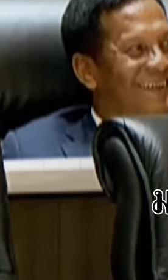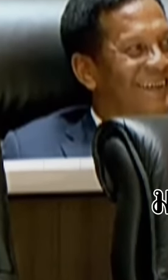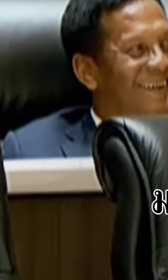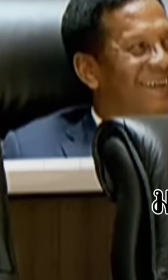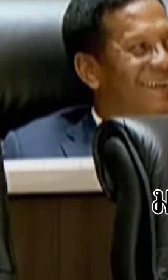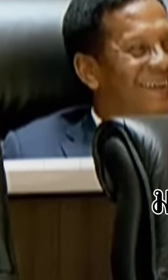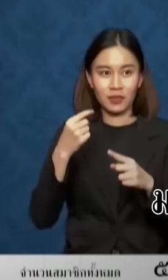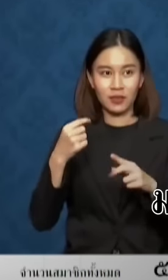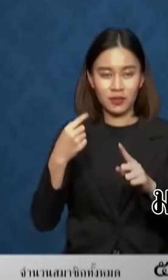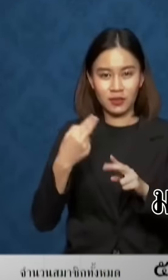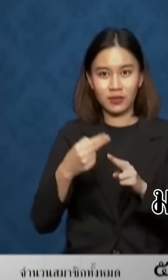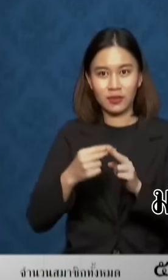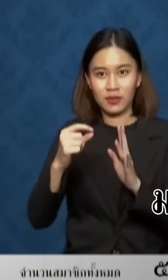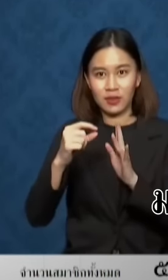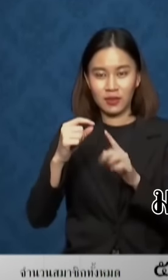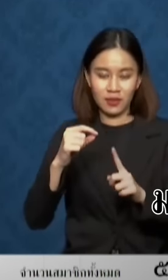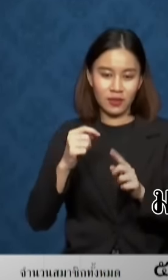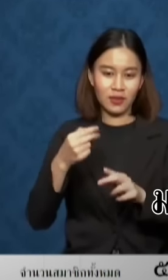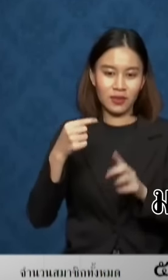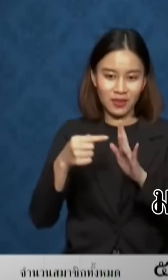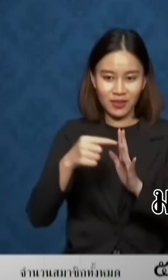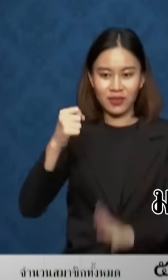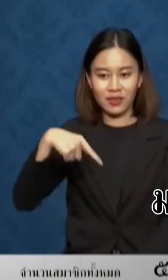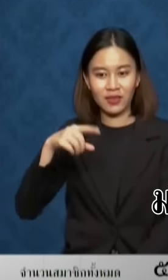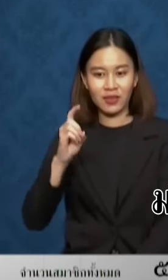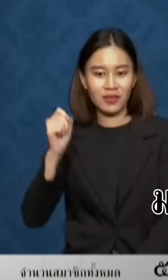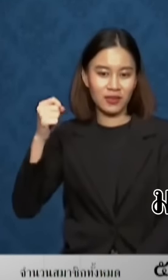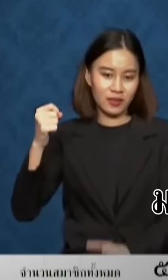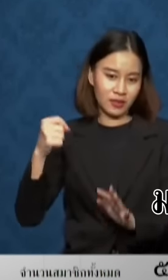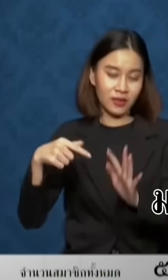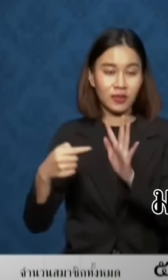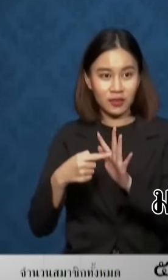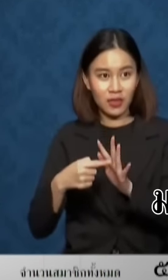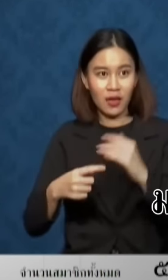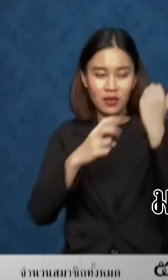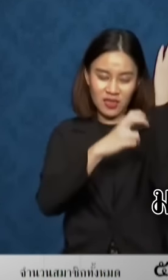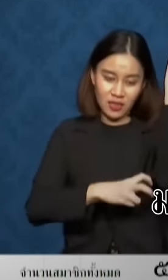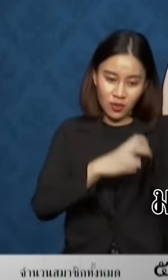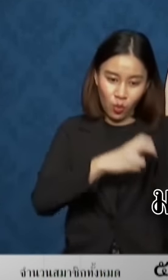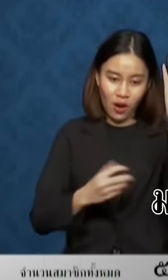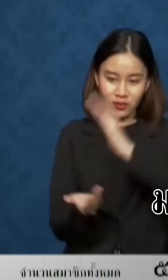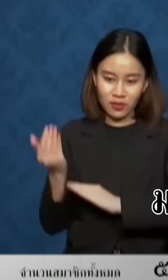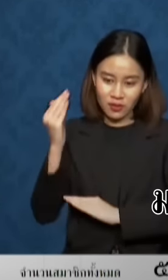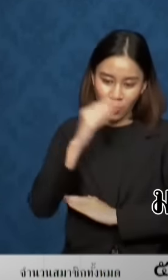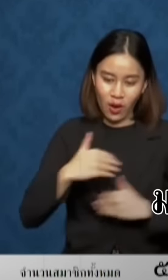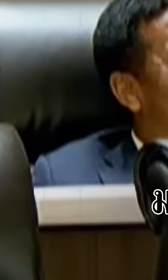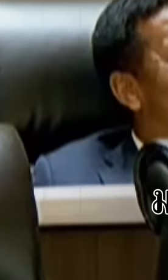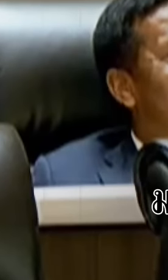seesajaเพื่วารำบับแม่บอกว่าผียางทั้วันได้นิดเดีวเหนื่อยชีวิตเซส่า